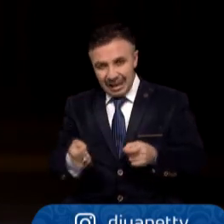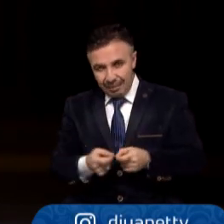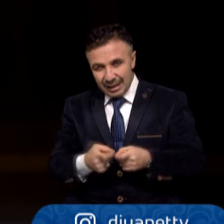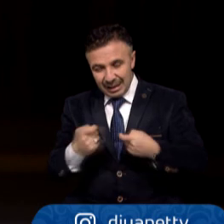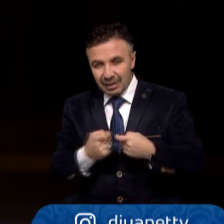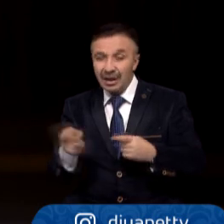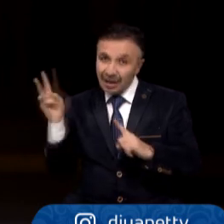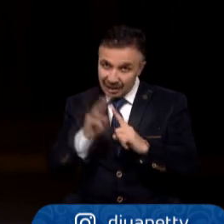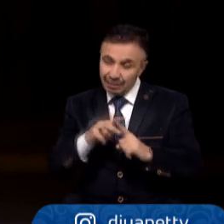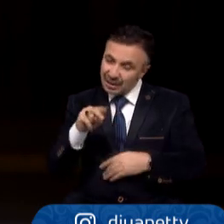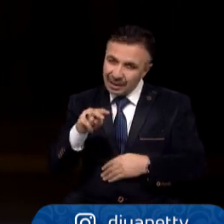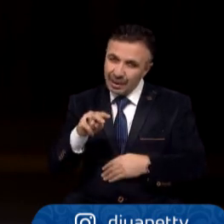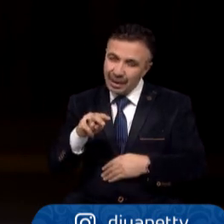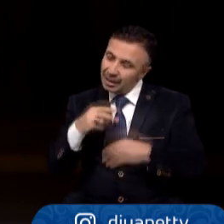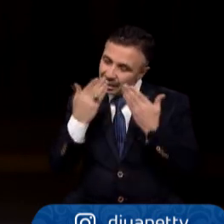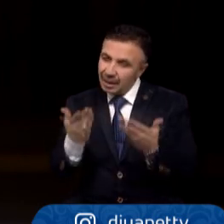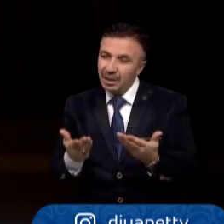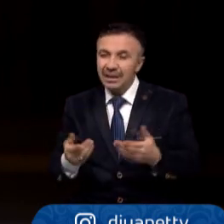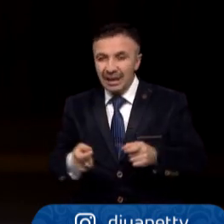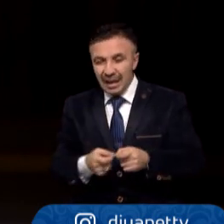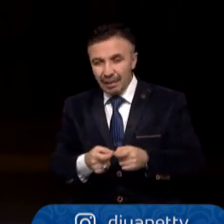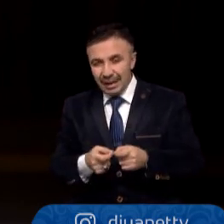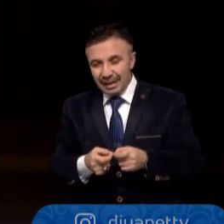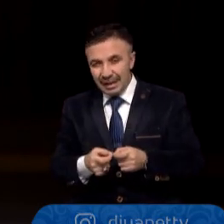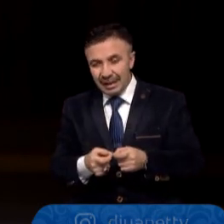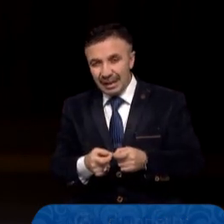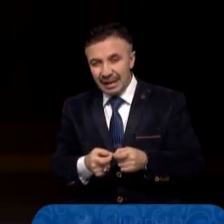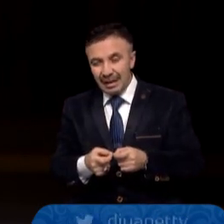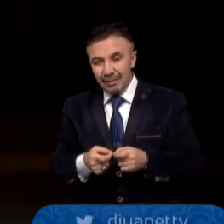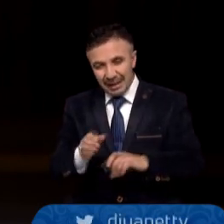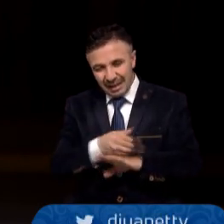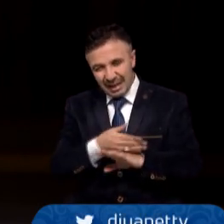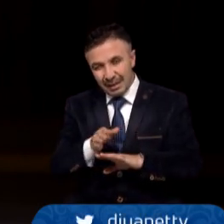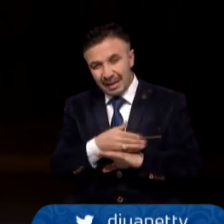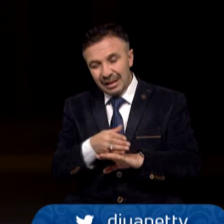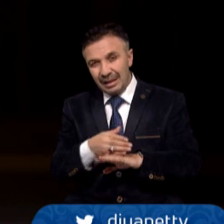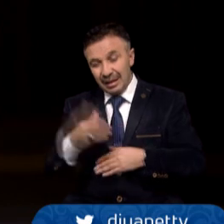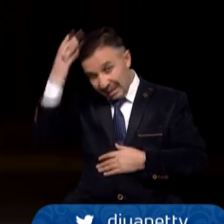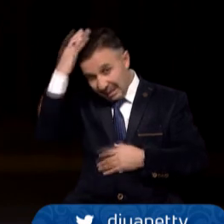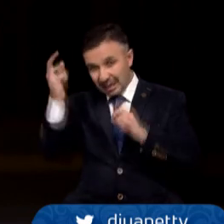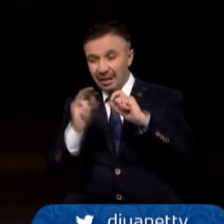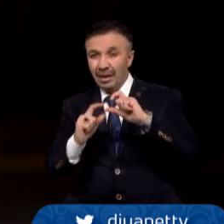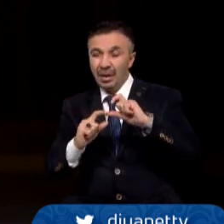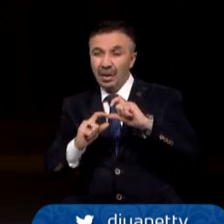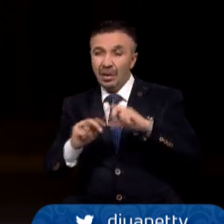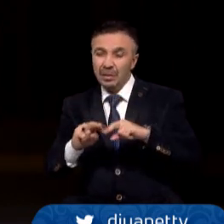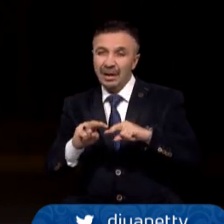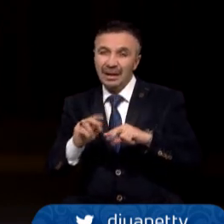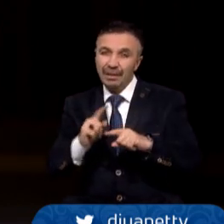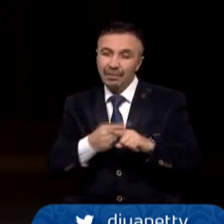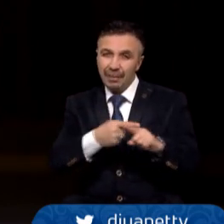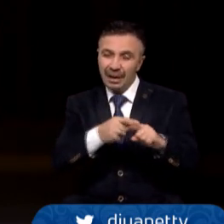için B direkt atılmış gibi kabul etti Bedir ganimetlerin den Hazreti Osman'a da bir ise